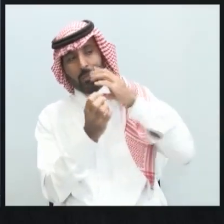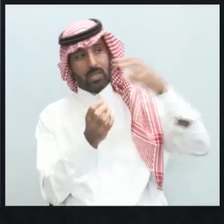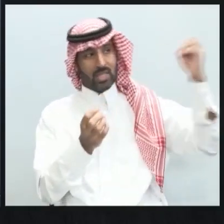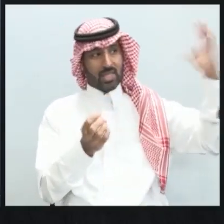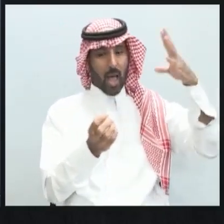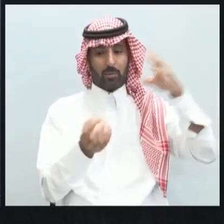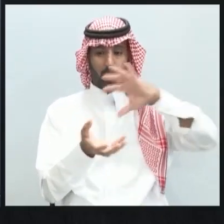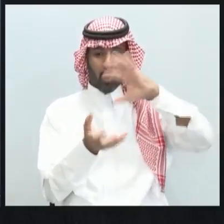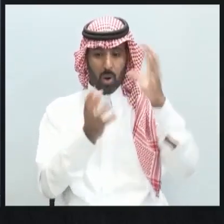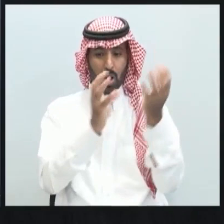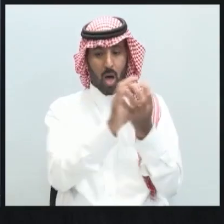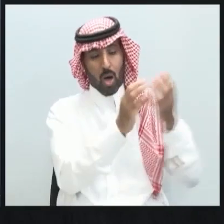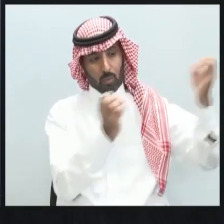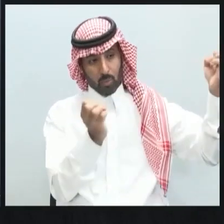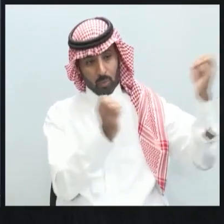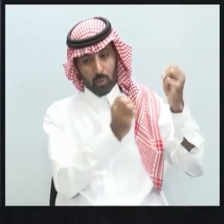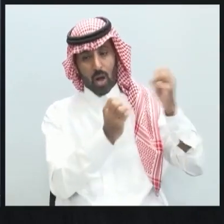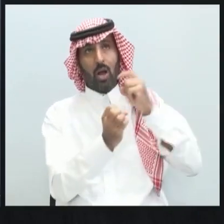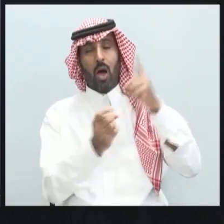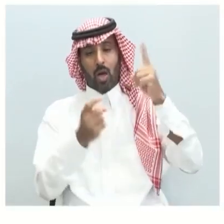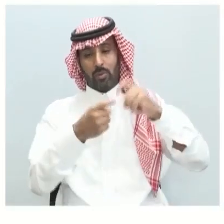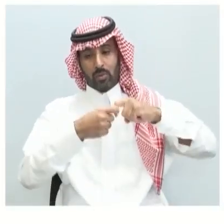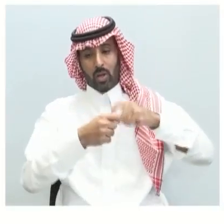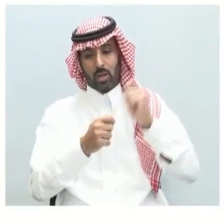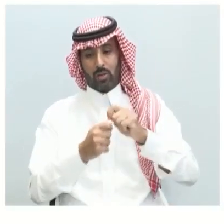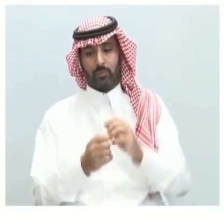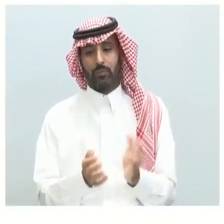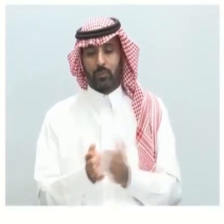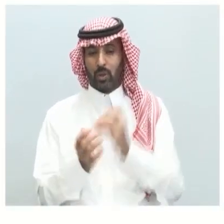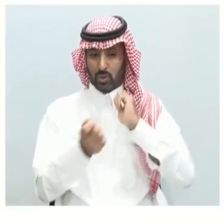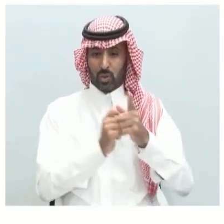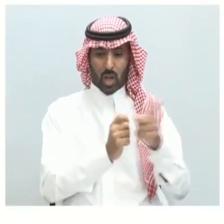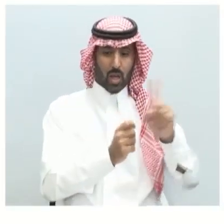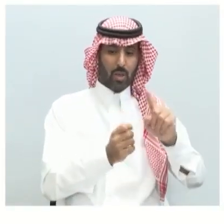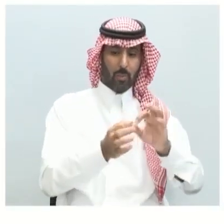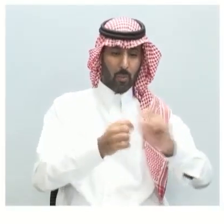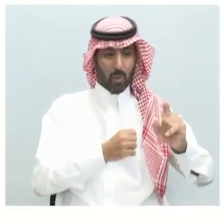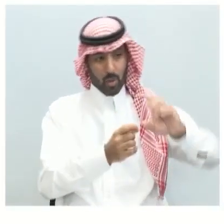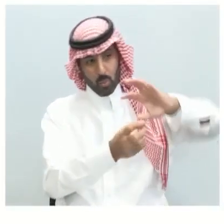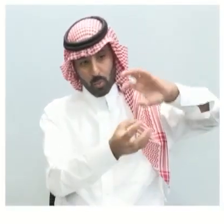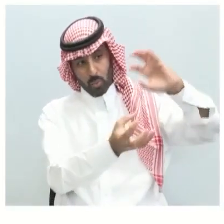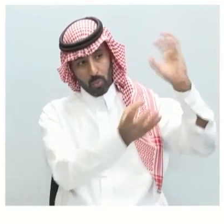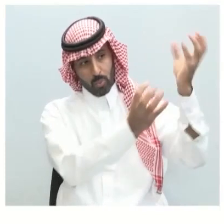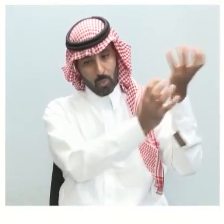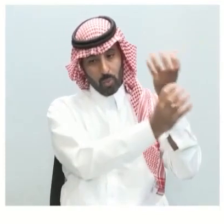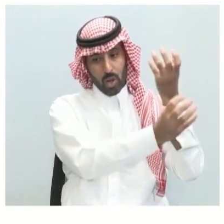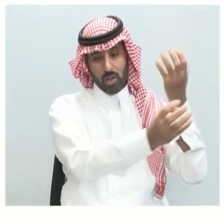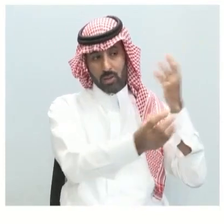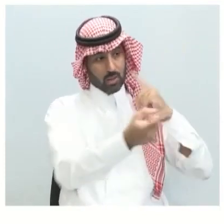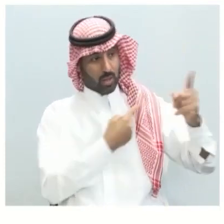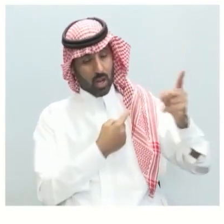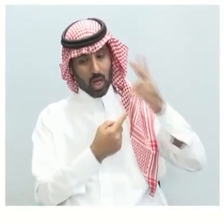والارض هناك ايضا هذه كلها علاقات اوجدها الله سبحانه وتعالى السرعه التي تبتعد بها مجره من المجرات عنا